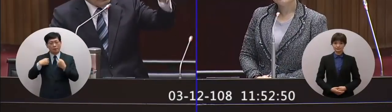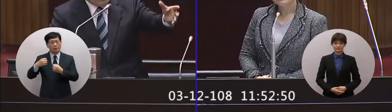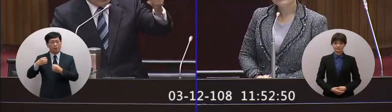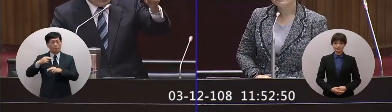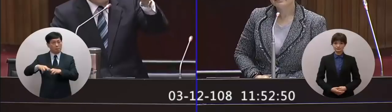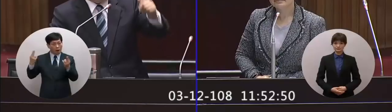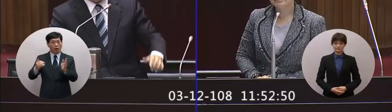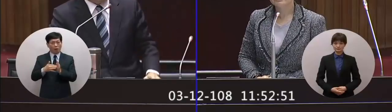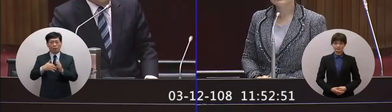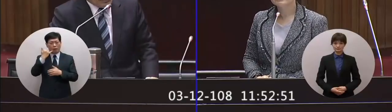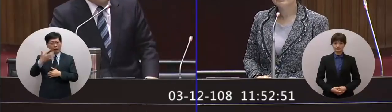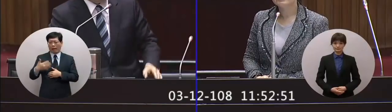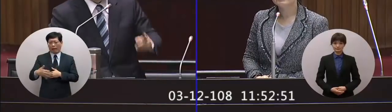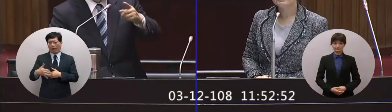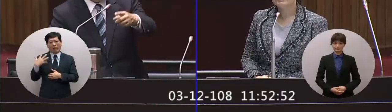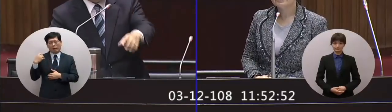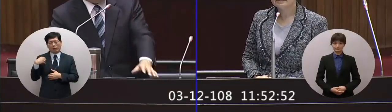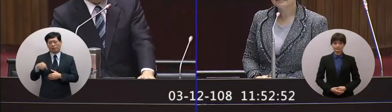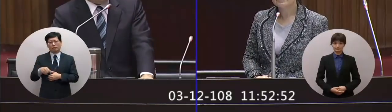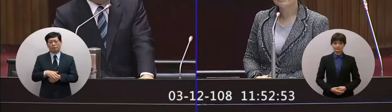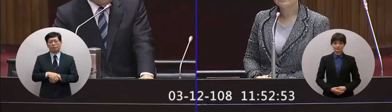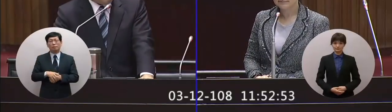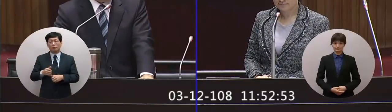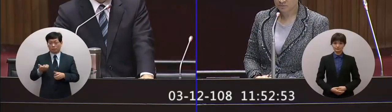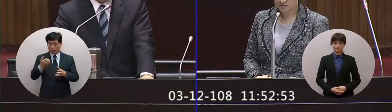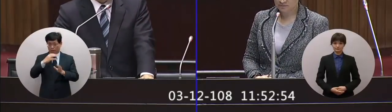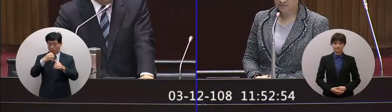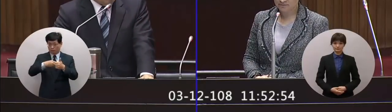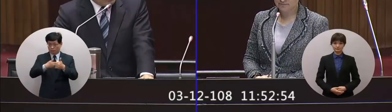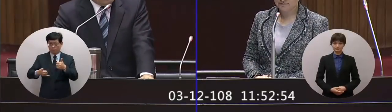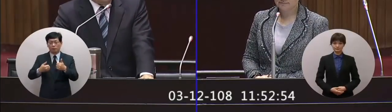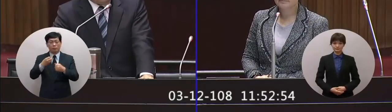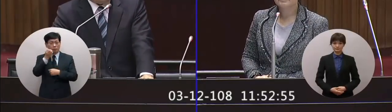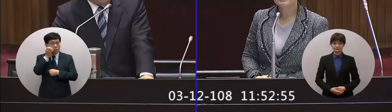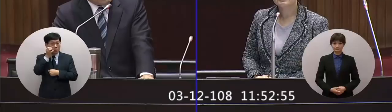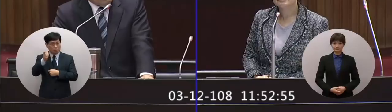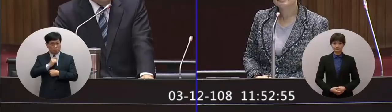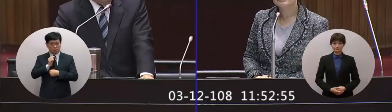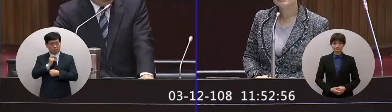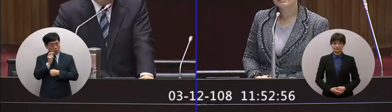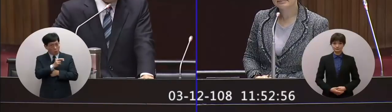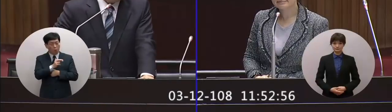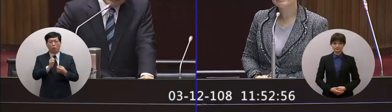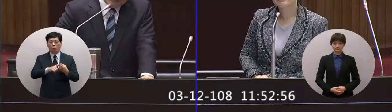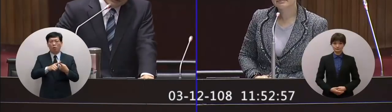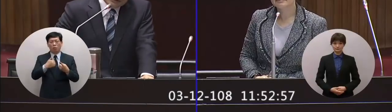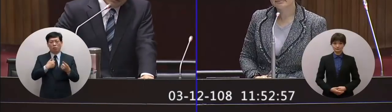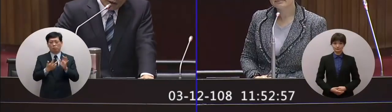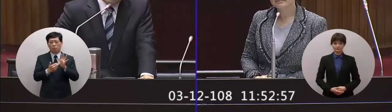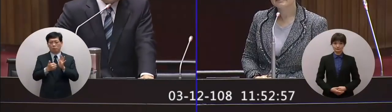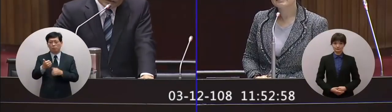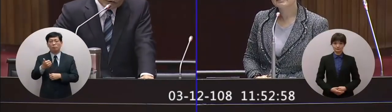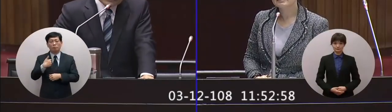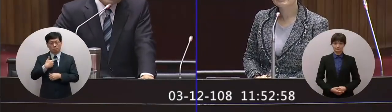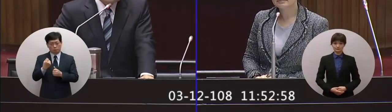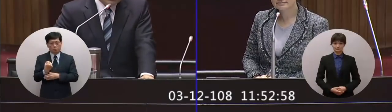严了，但海洋还没有解严。所以现在萧委员特别从花莲的角度来看，我觉得非常有道理，